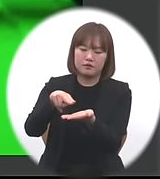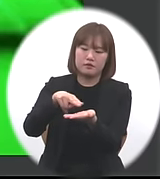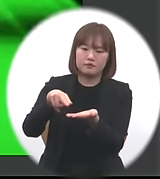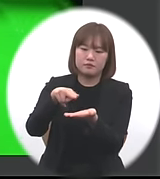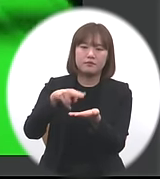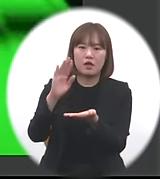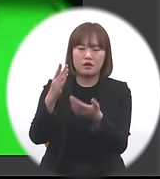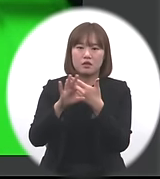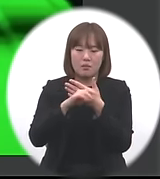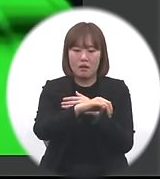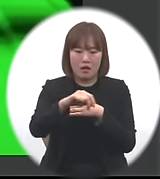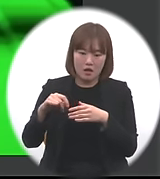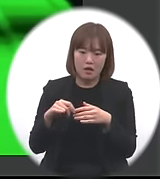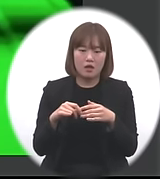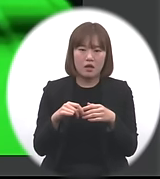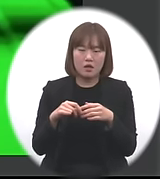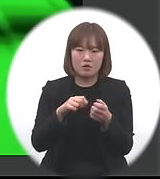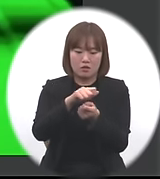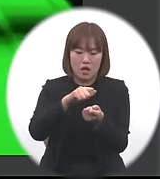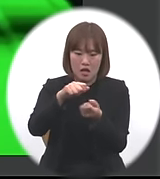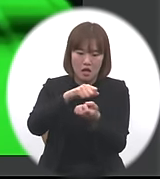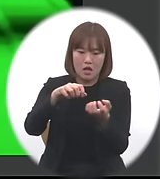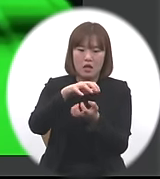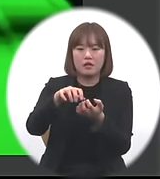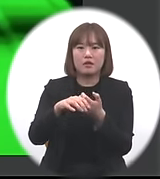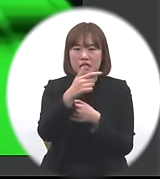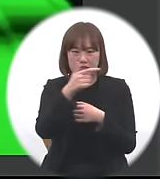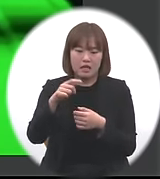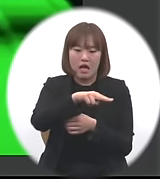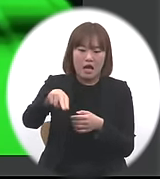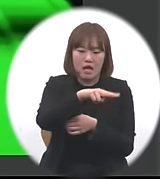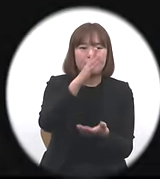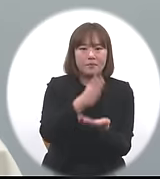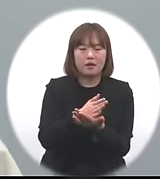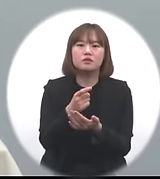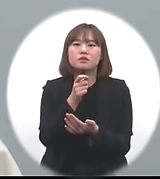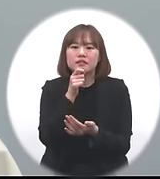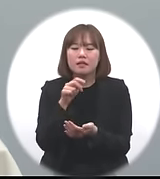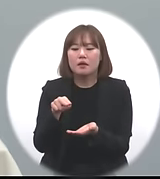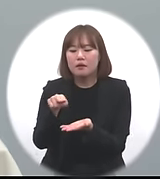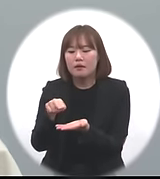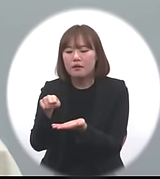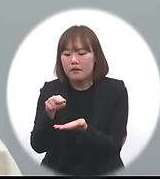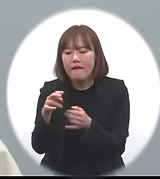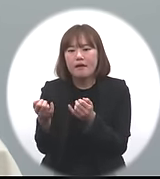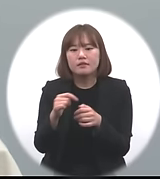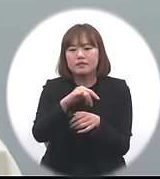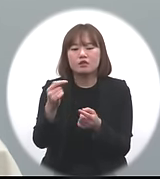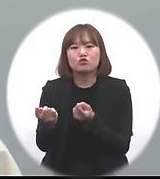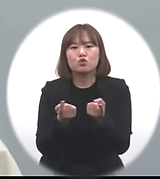되면 저 안쪽에서 칫솔모들이 막 이렇게 움직이면서 세균막을 흐트러놔요. 눈에 보일 정도로 크게 움직이시는 게 아니라는 겁니다.